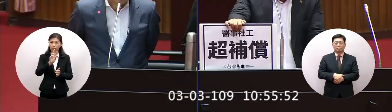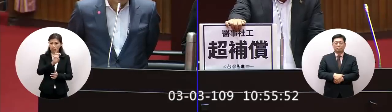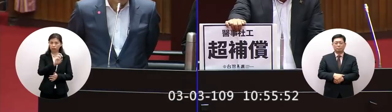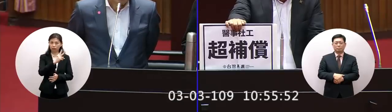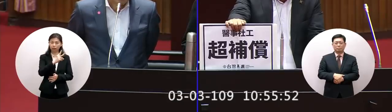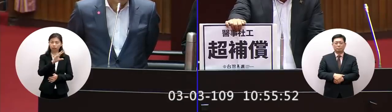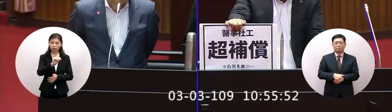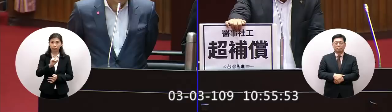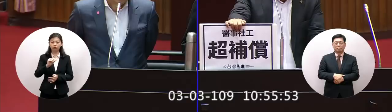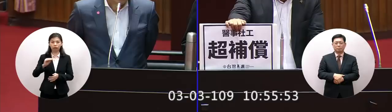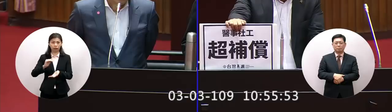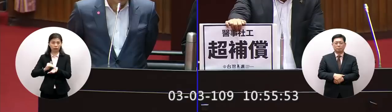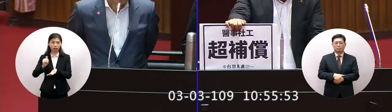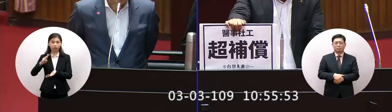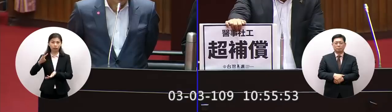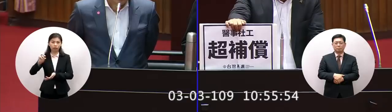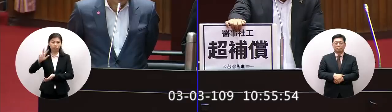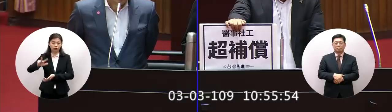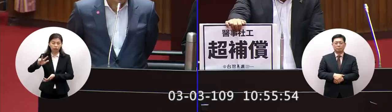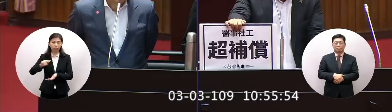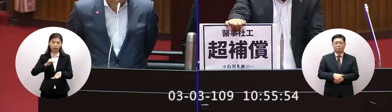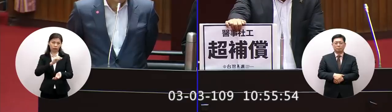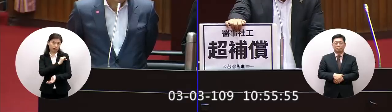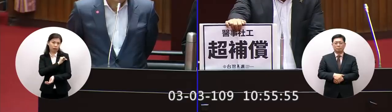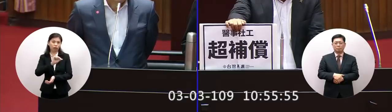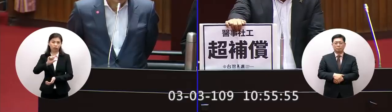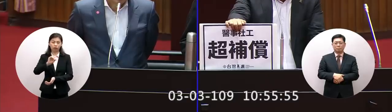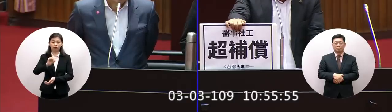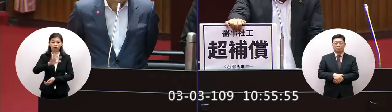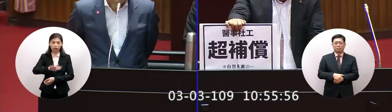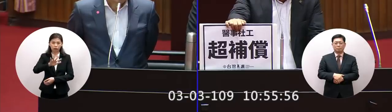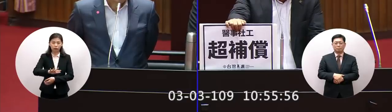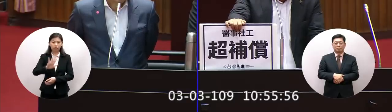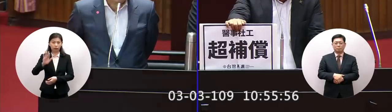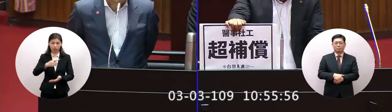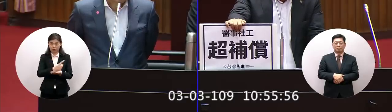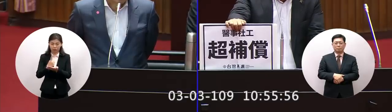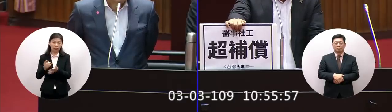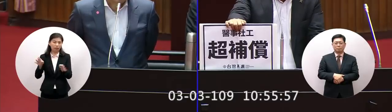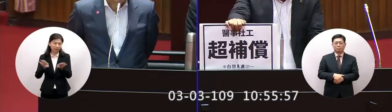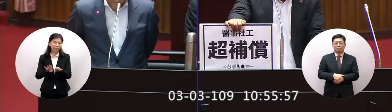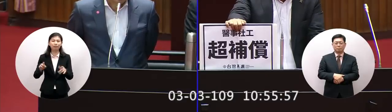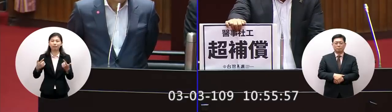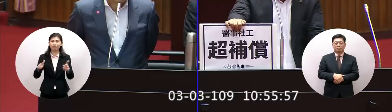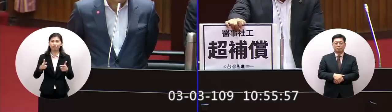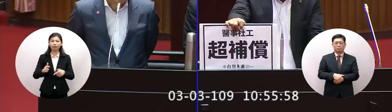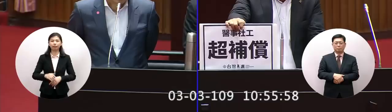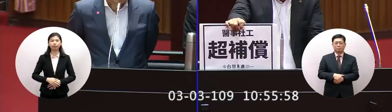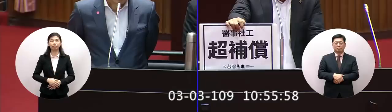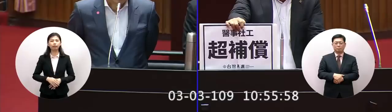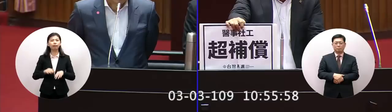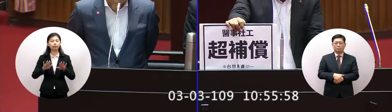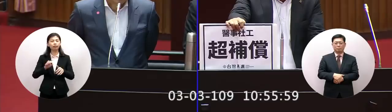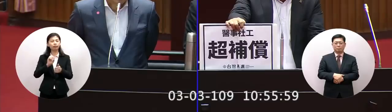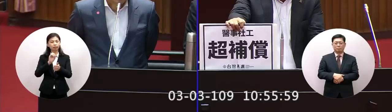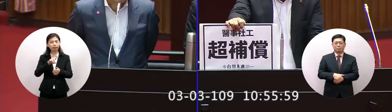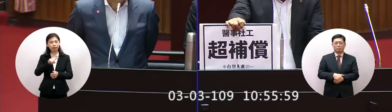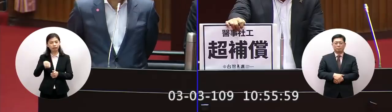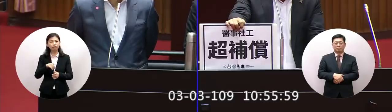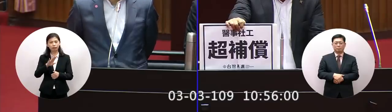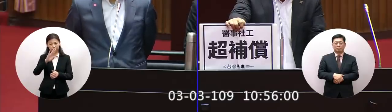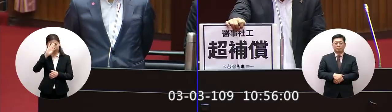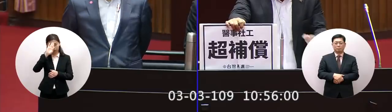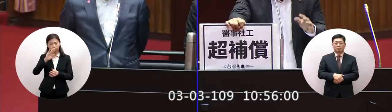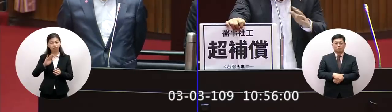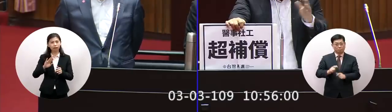师4万7，好，那护理人员15万5，好，但是并不是大家都在休假了哈，不过确实我们请大家现在在整理